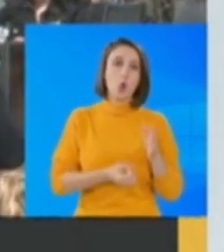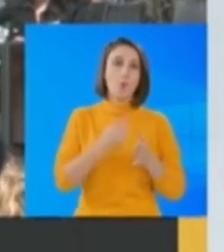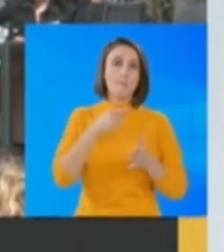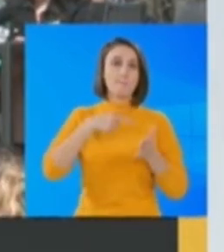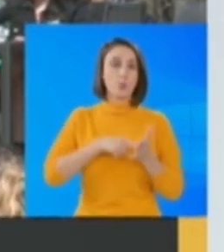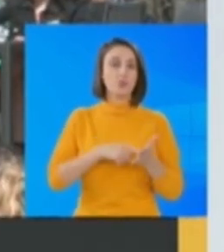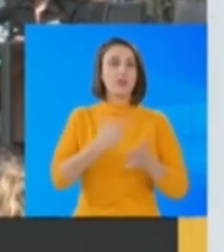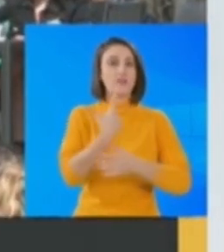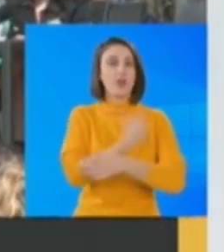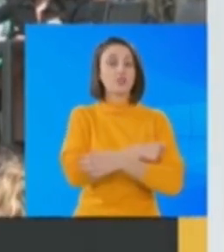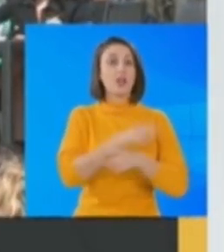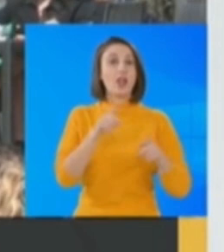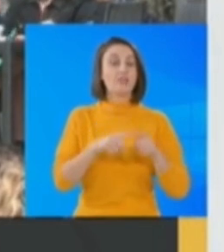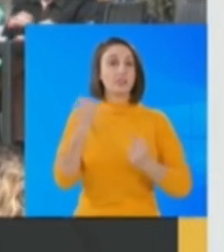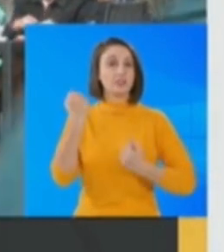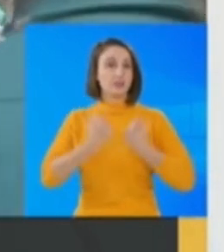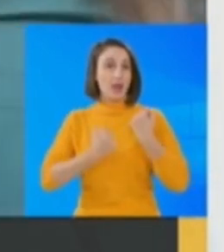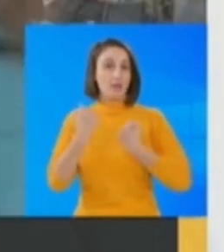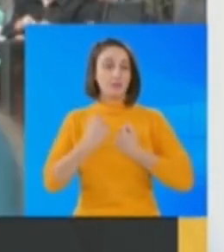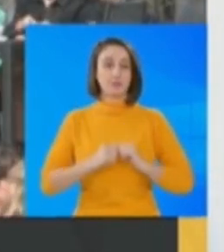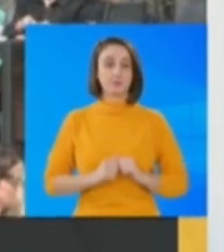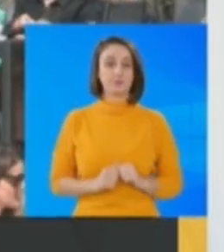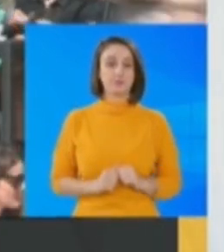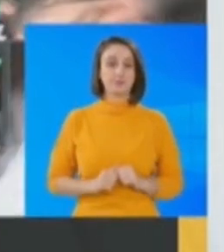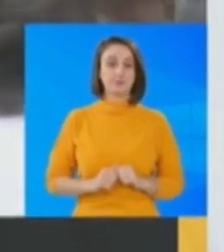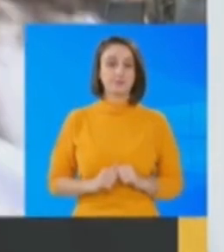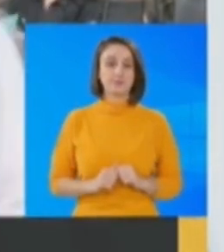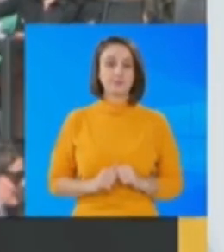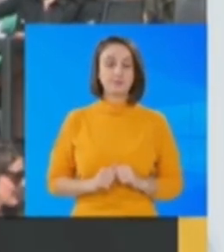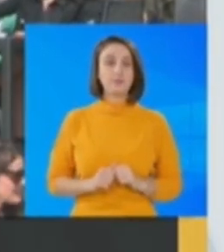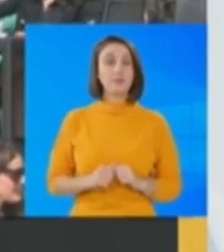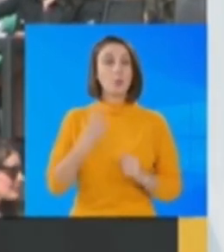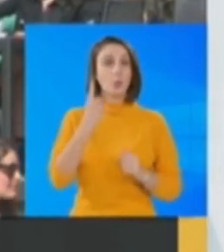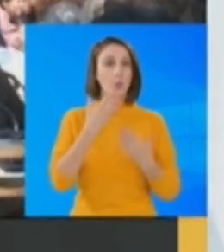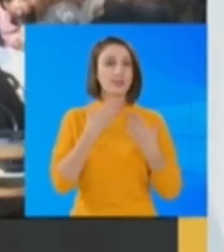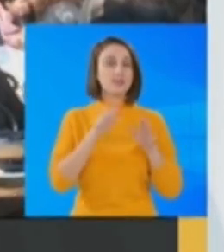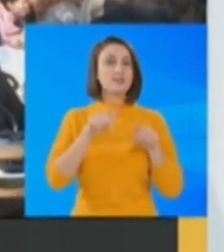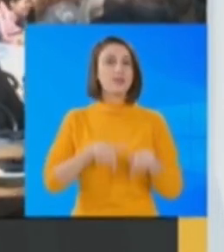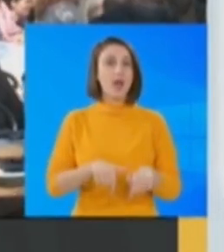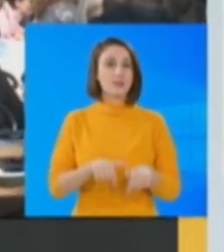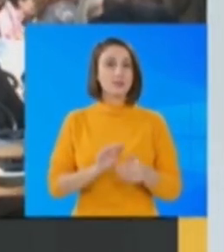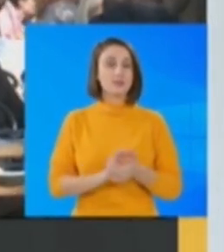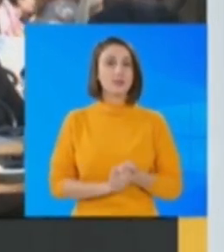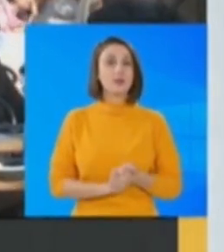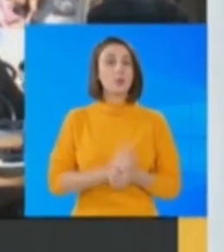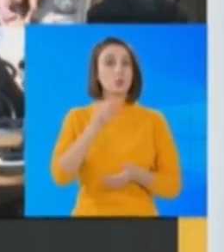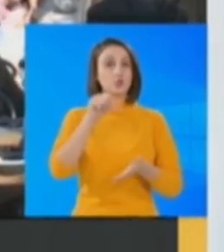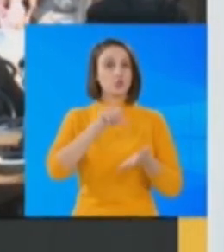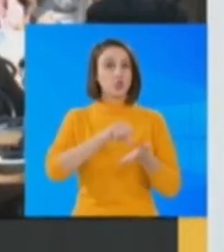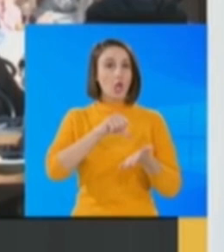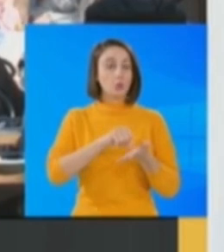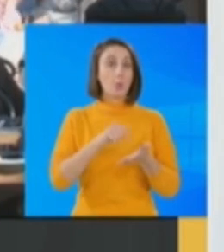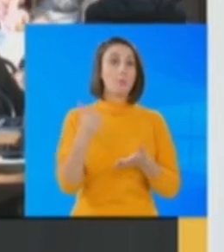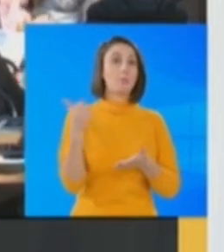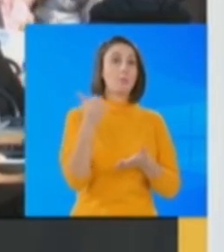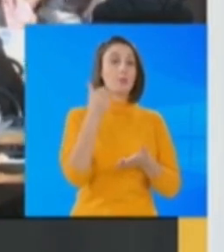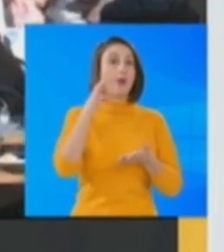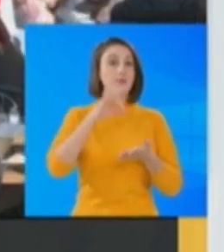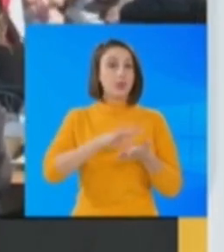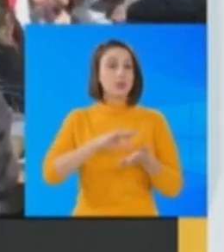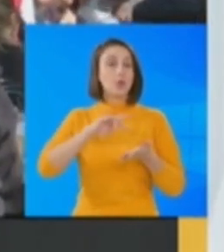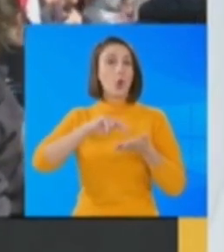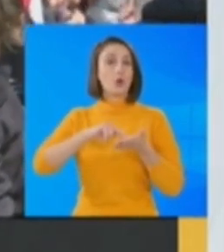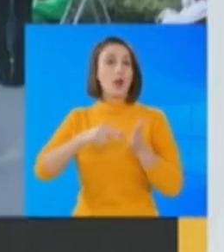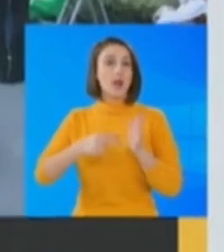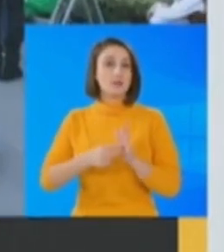deschide noi puncte de vaccinare tip drive-thru. Unul a fost deschis chiar astăzi, este un centru în